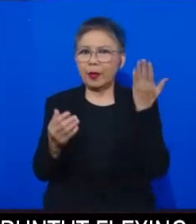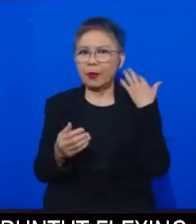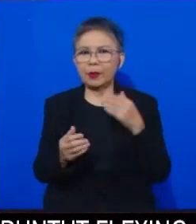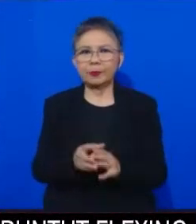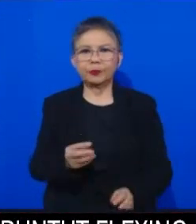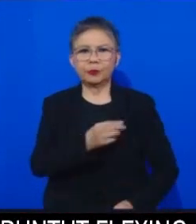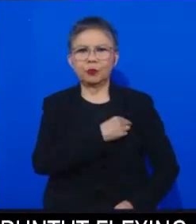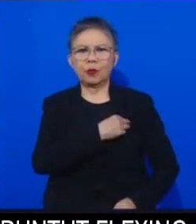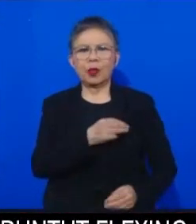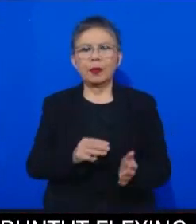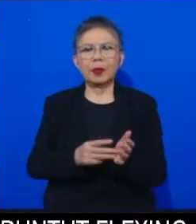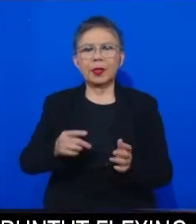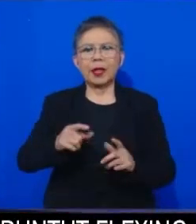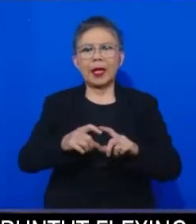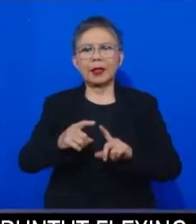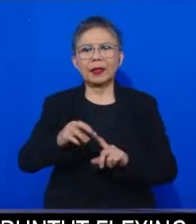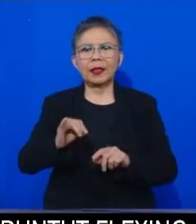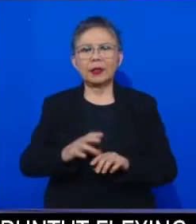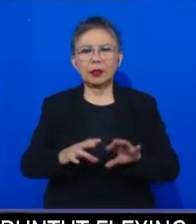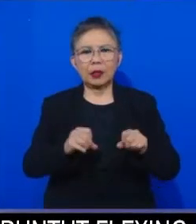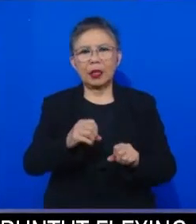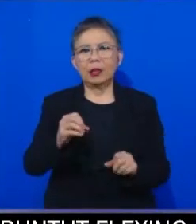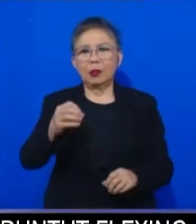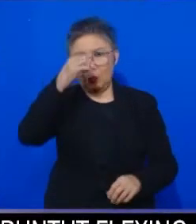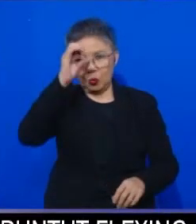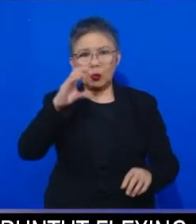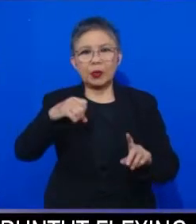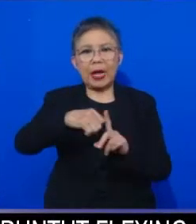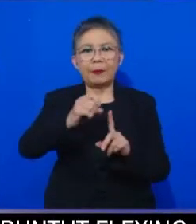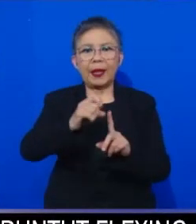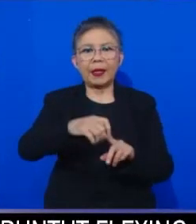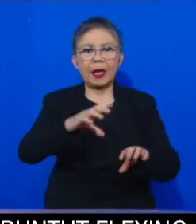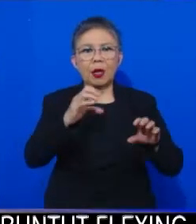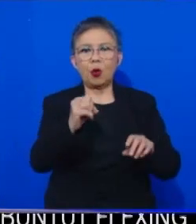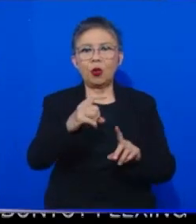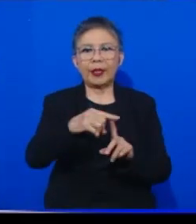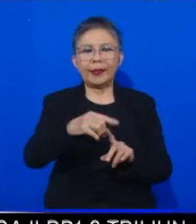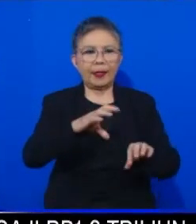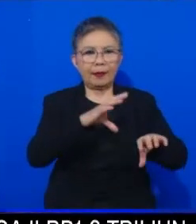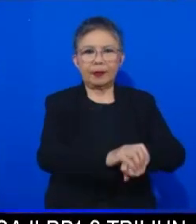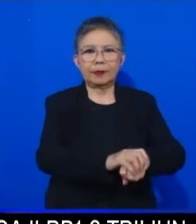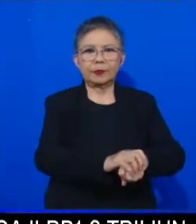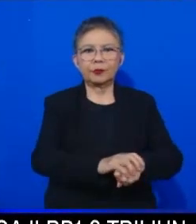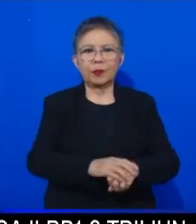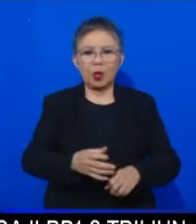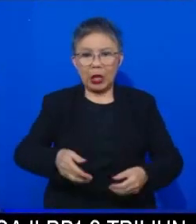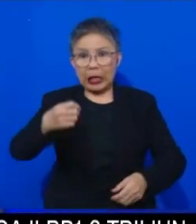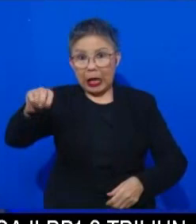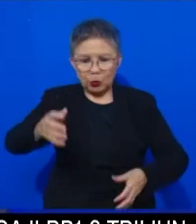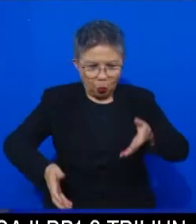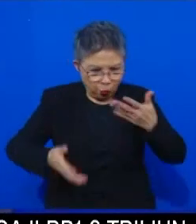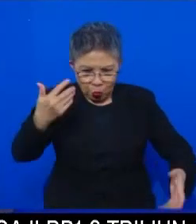Bupati Meranti Muhammad Adil terjaring operasi tangkap tangan KPK. Sejumlah ruangan Pemkab Kepulauan Meranti digeledah